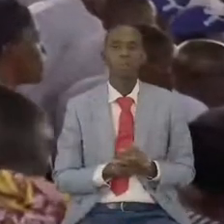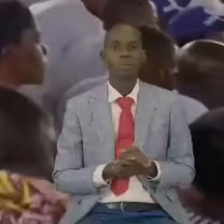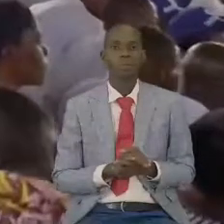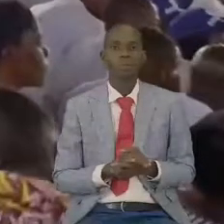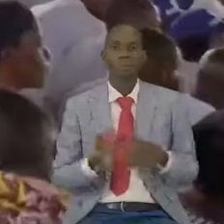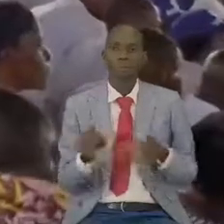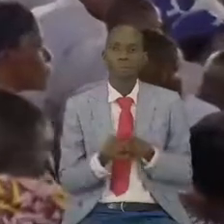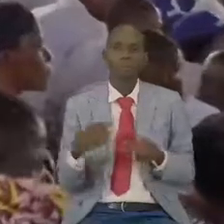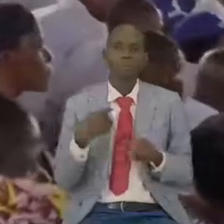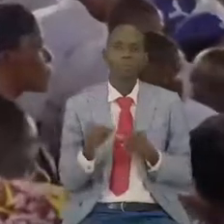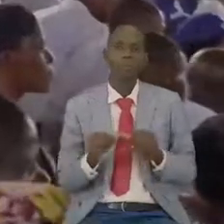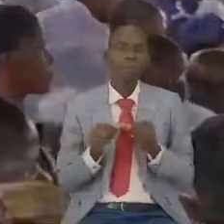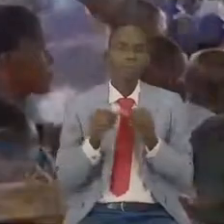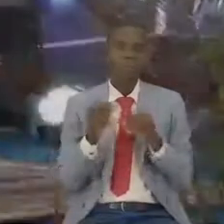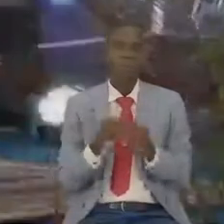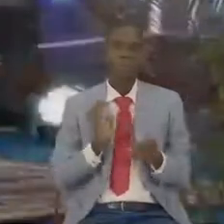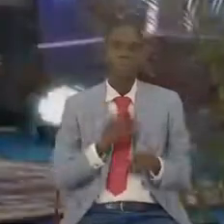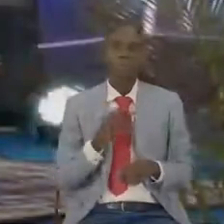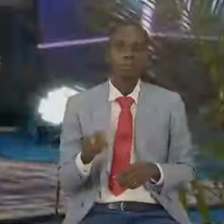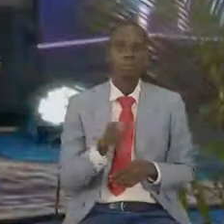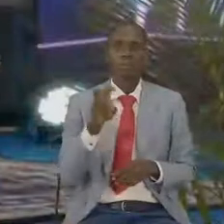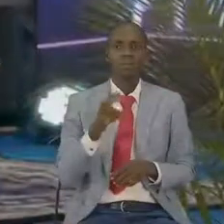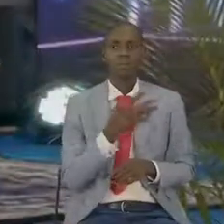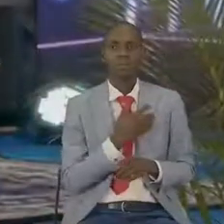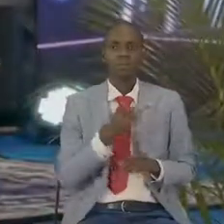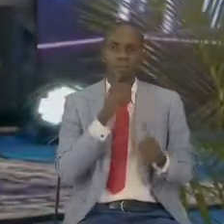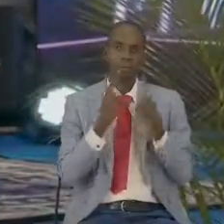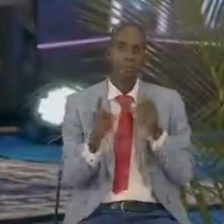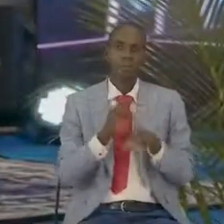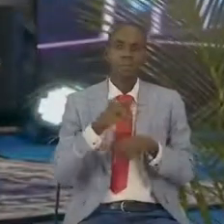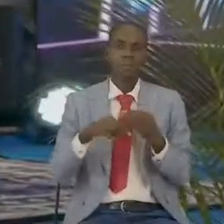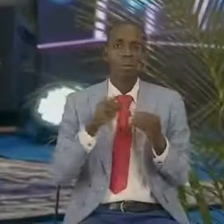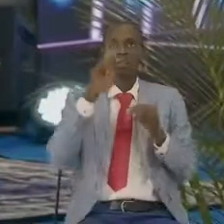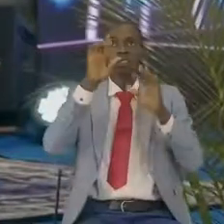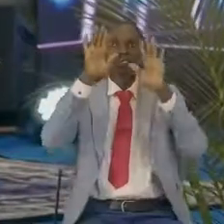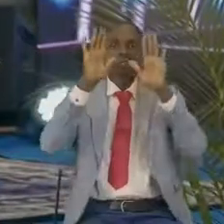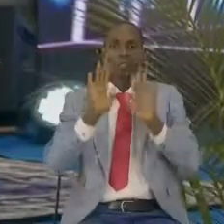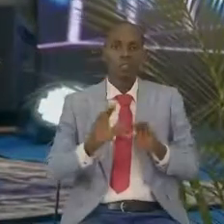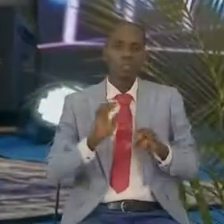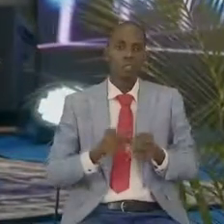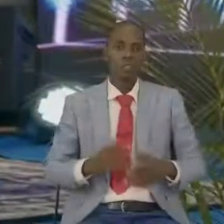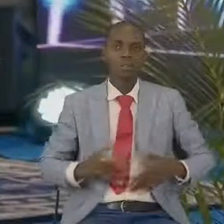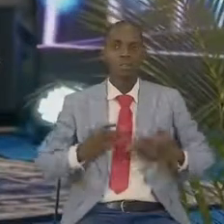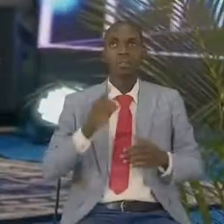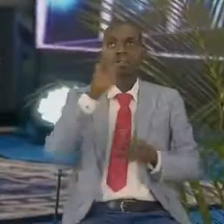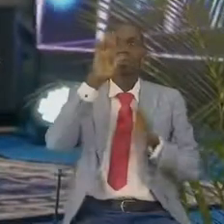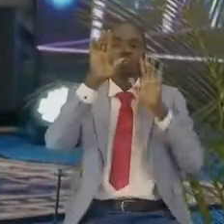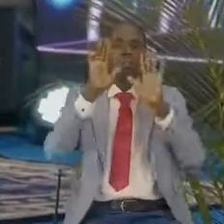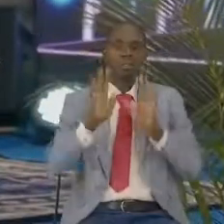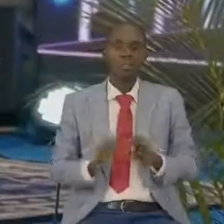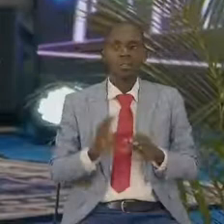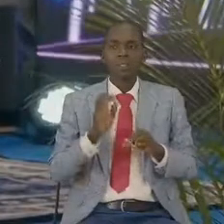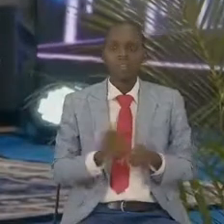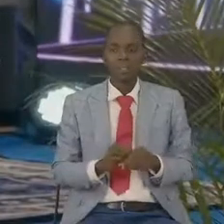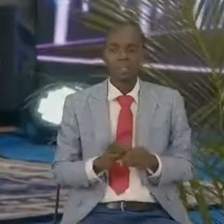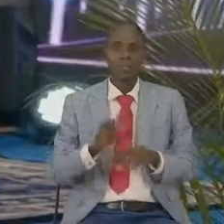Comme nous continuons dans le voyage et nous parlons de l'excellence, l'excellence dans la vie, l'excellence dans le